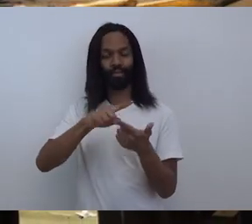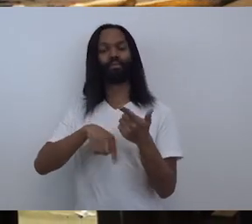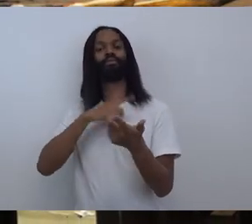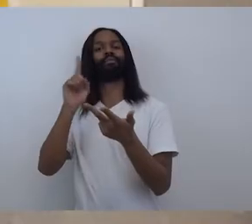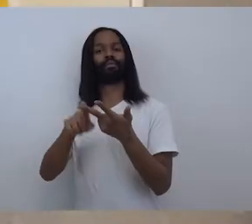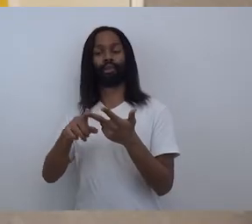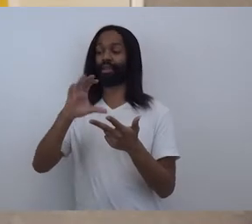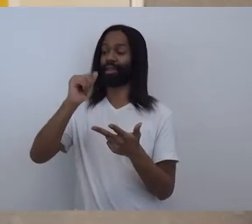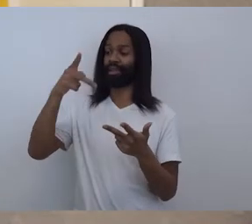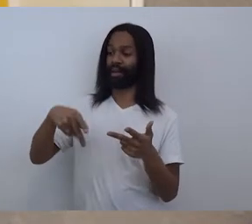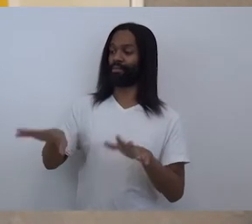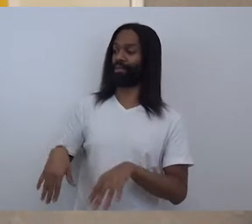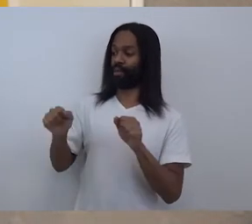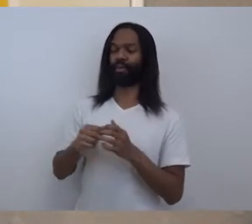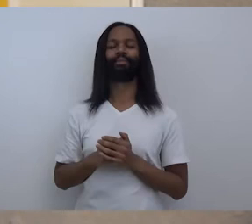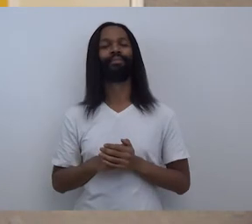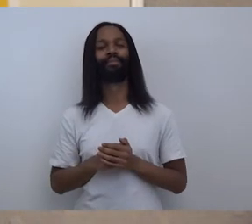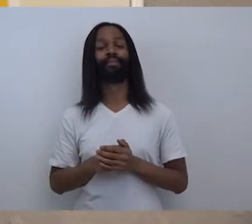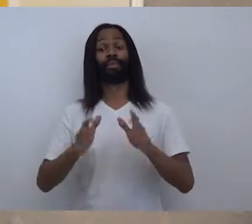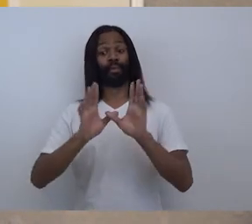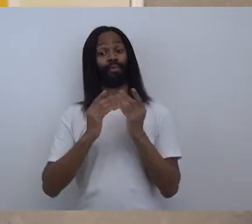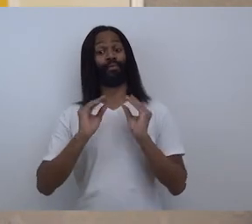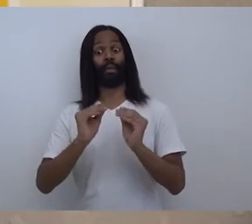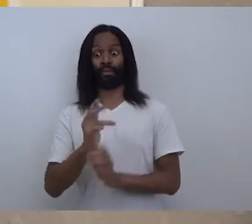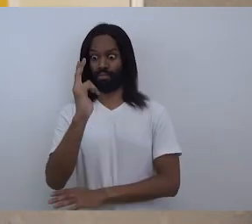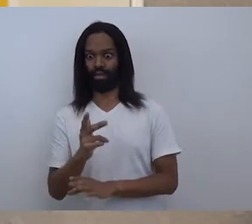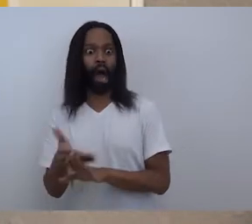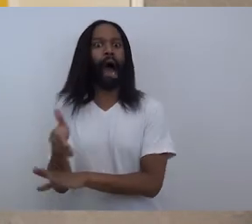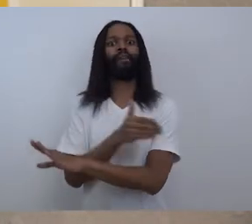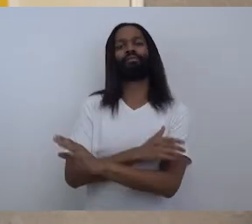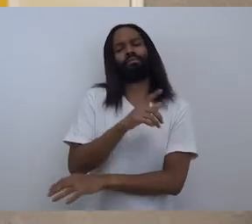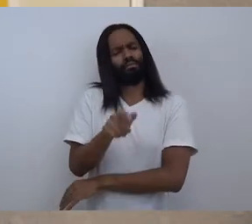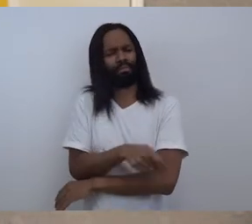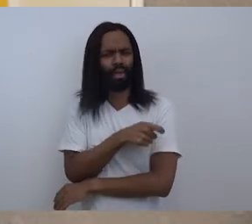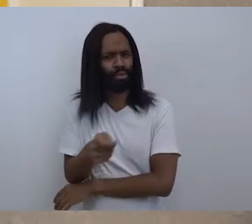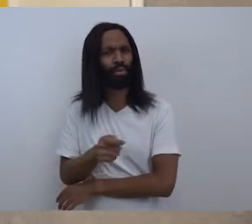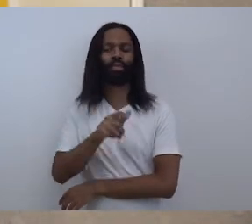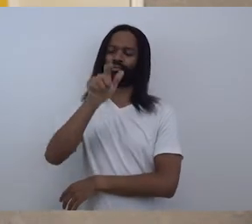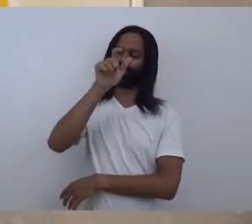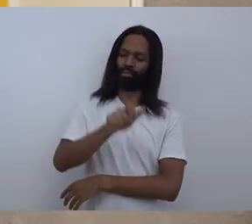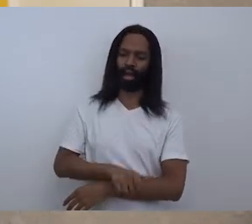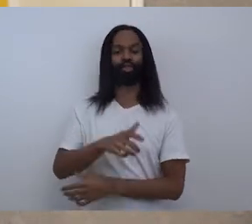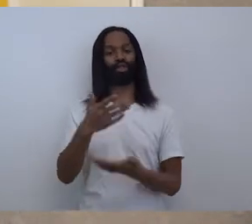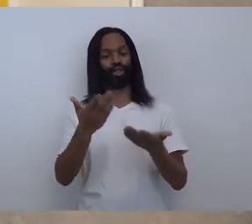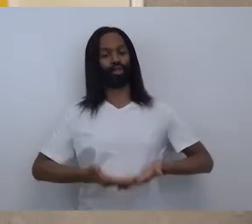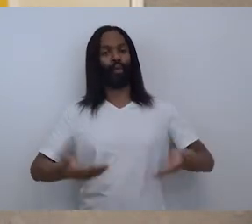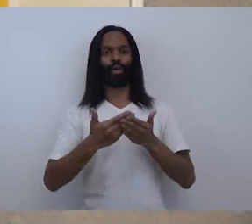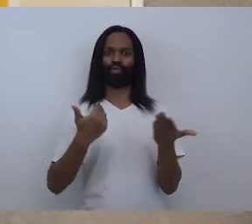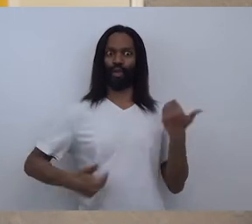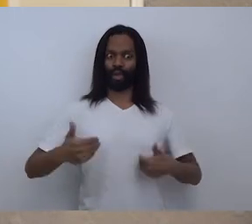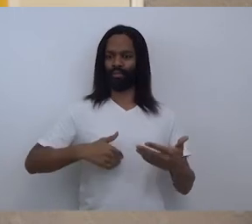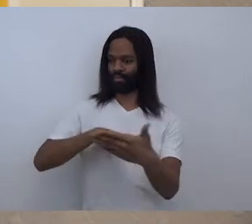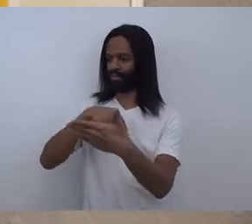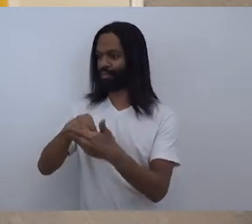emploi. Avant le démarrage de la formation, bien sûr, il y a une relation avec la personne qui suit, la personne qui